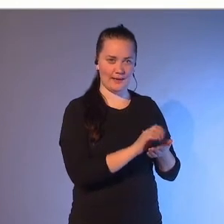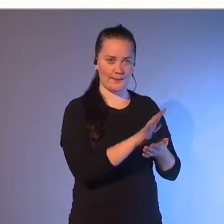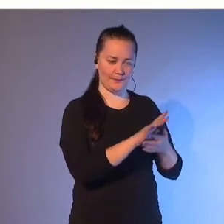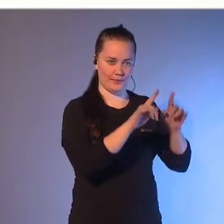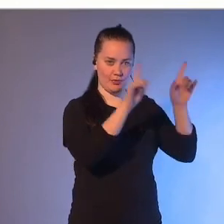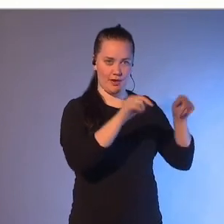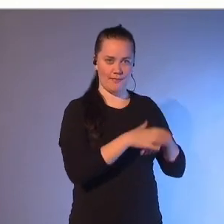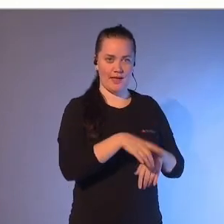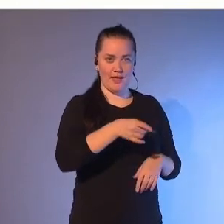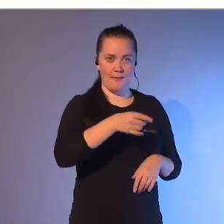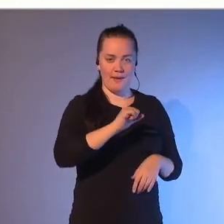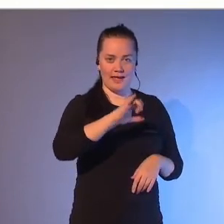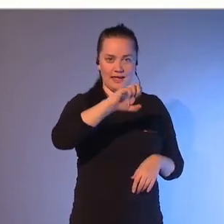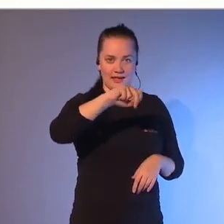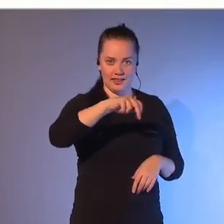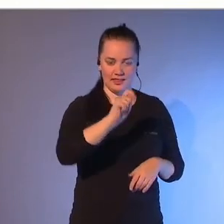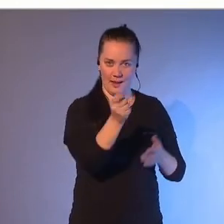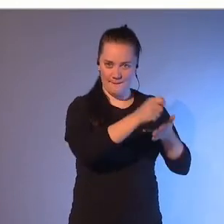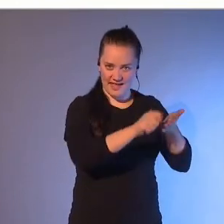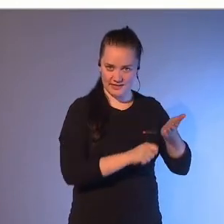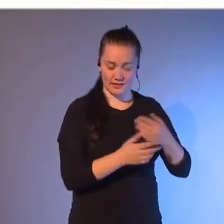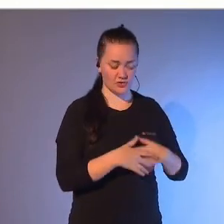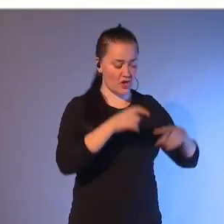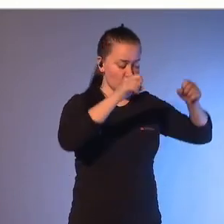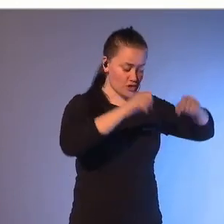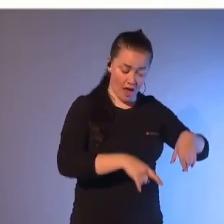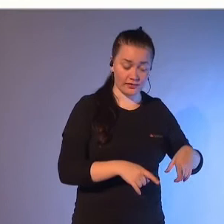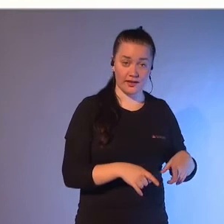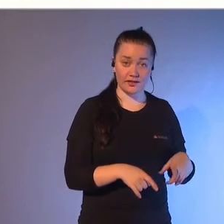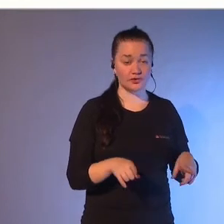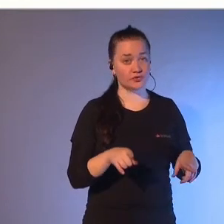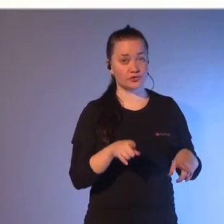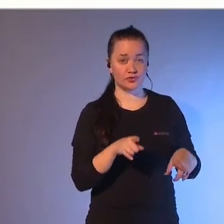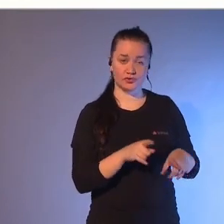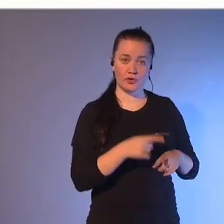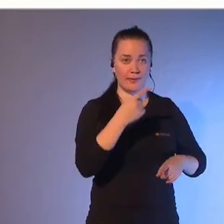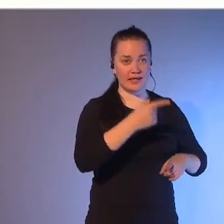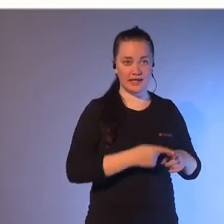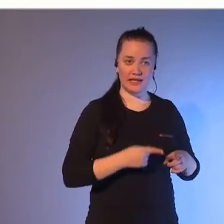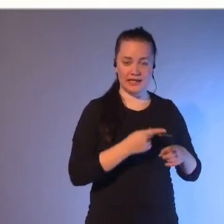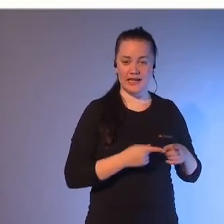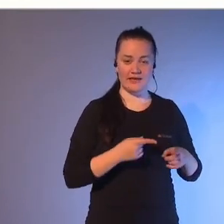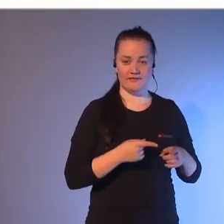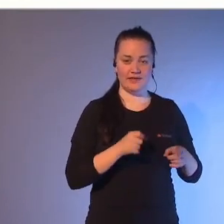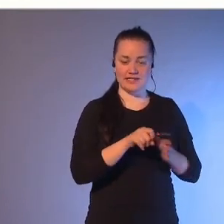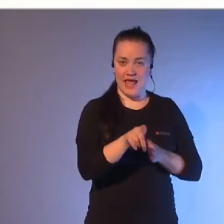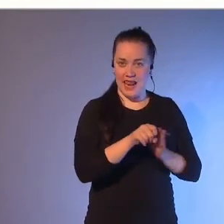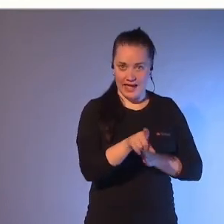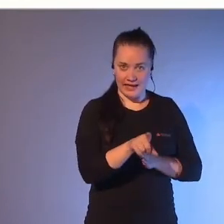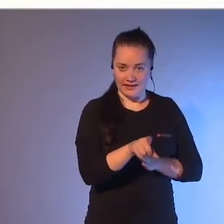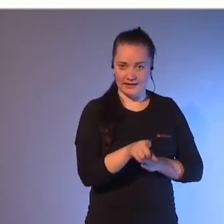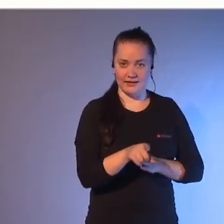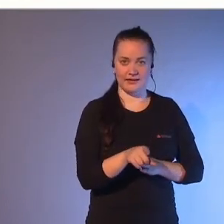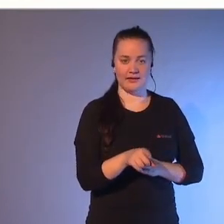Paint. Og han går løs som en knivseller på martnan, sant? Altså, ikke nok med